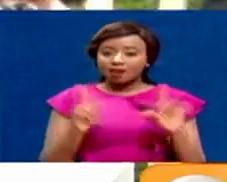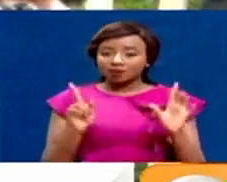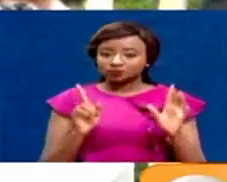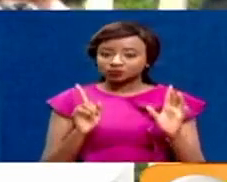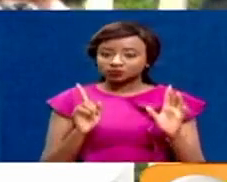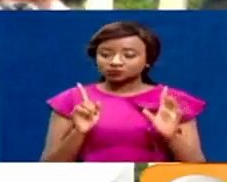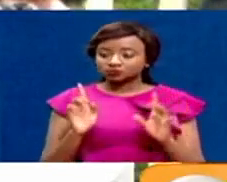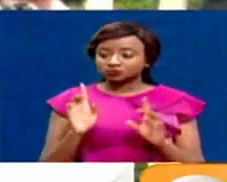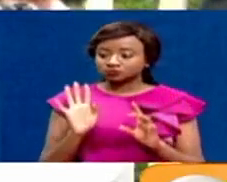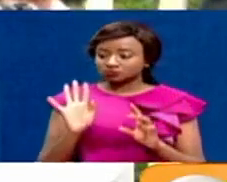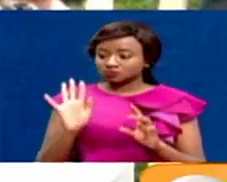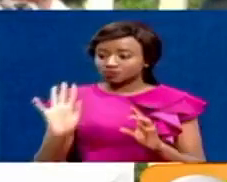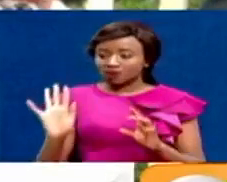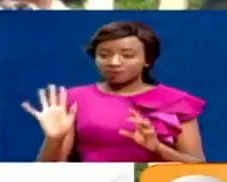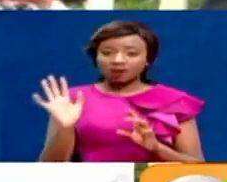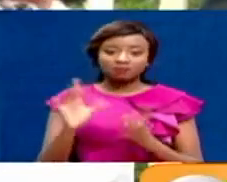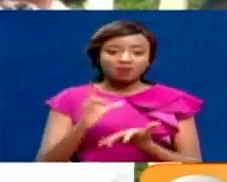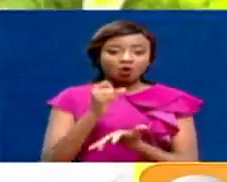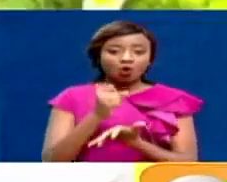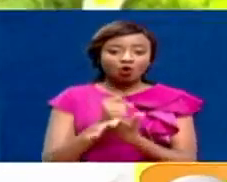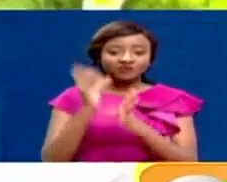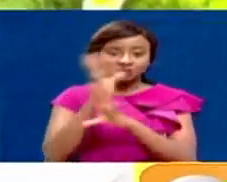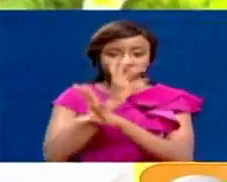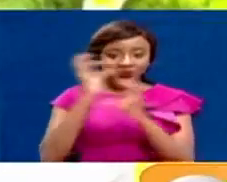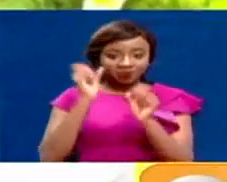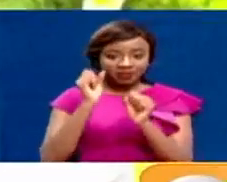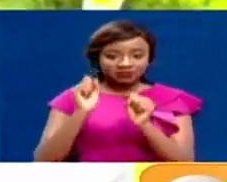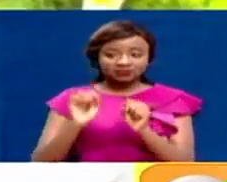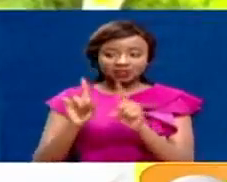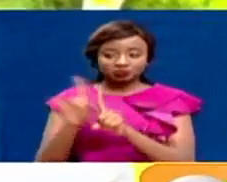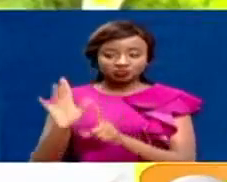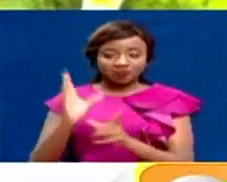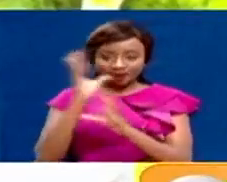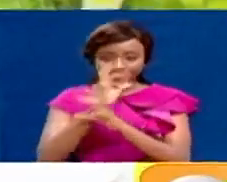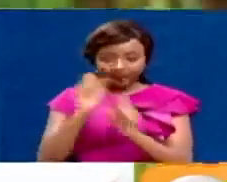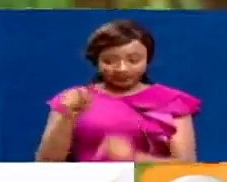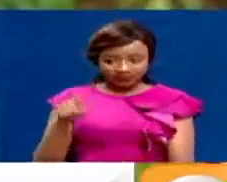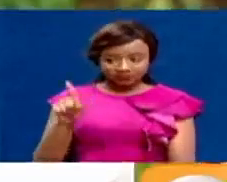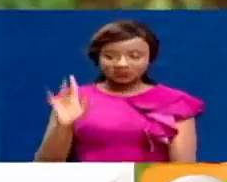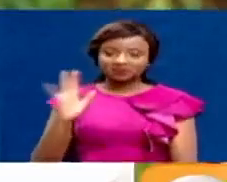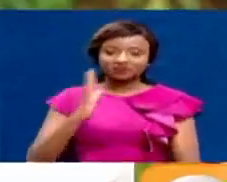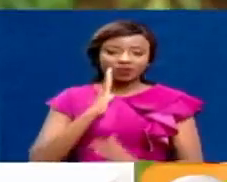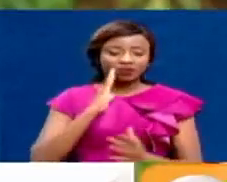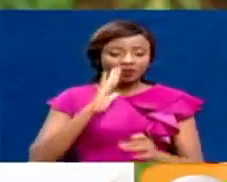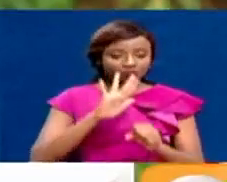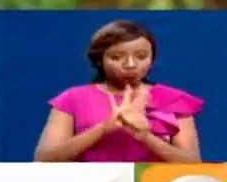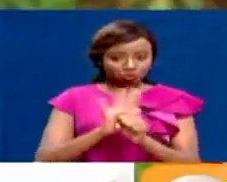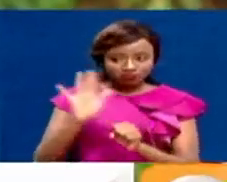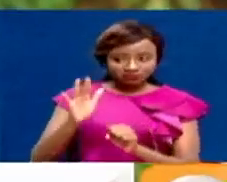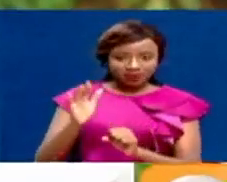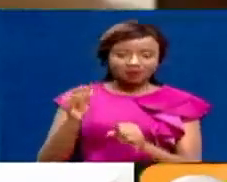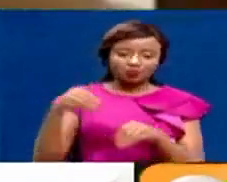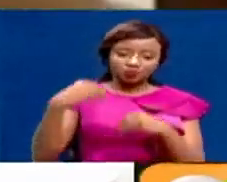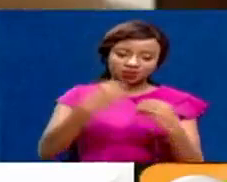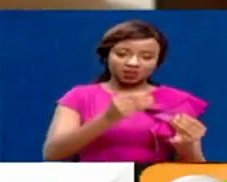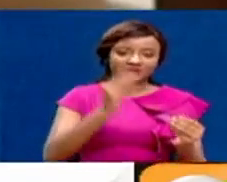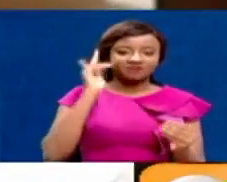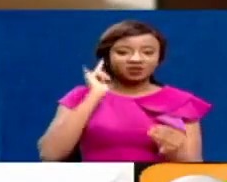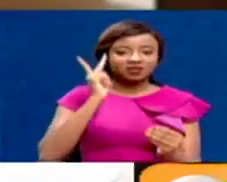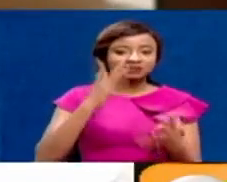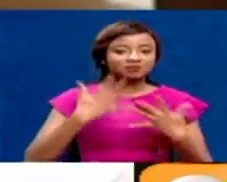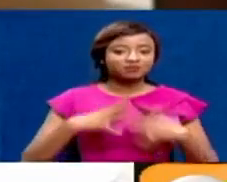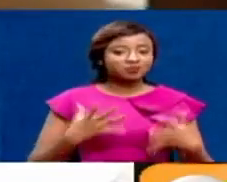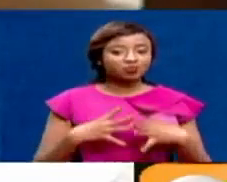and the Office of the Presidency have confirmed that they will honor the promise to the people of Kisii